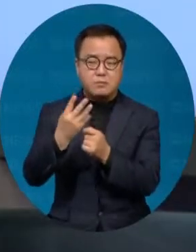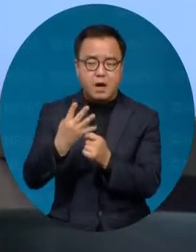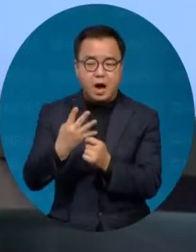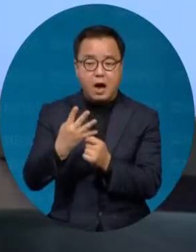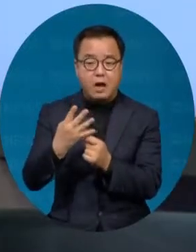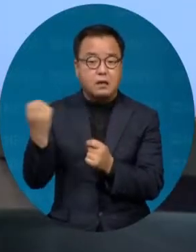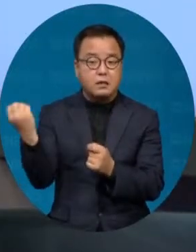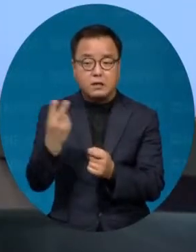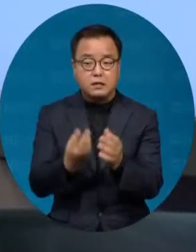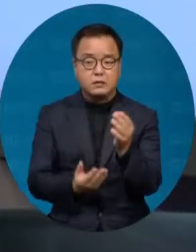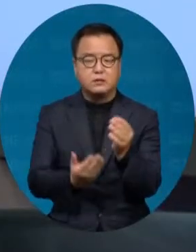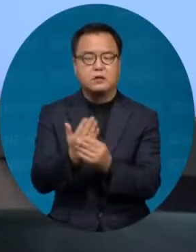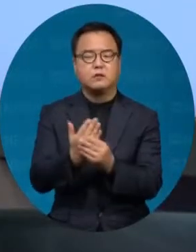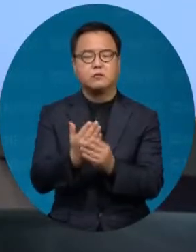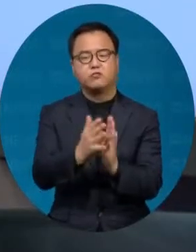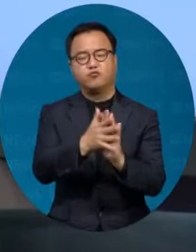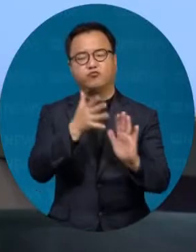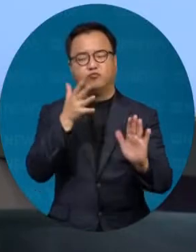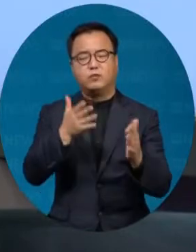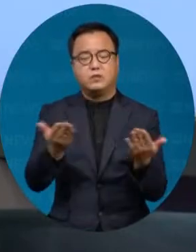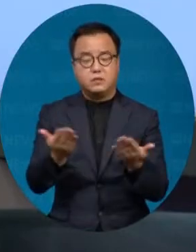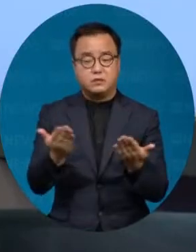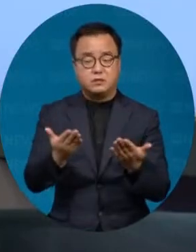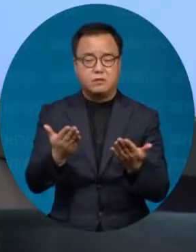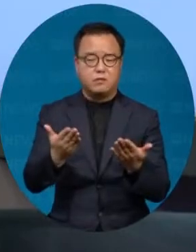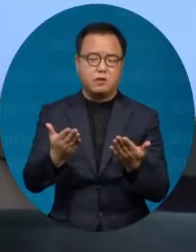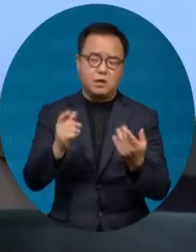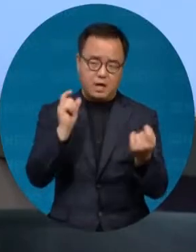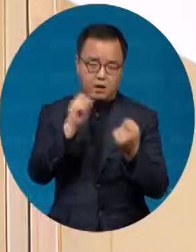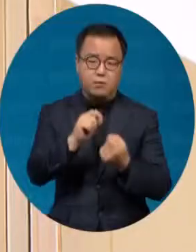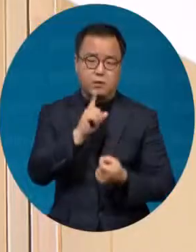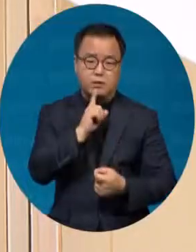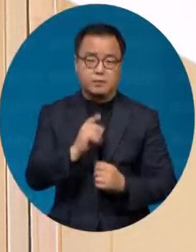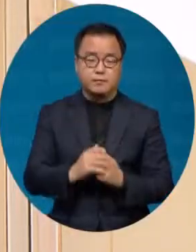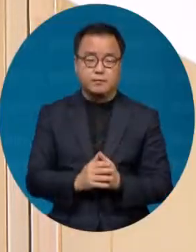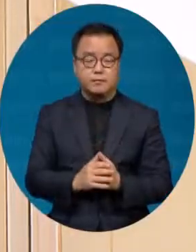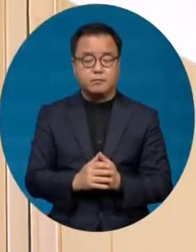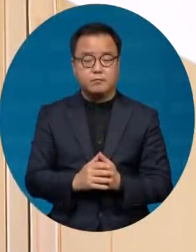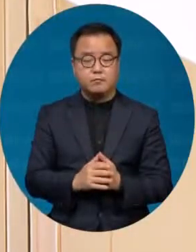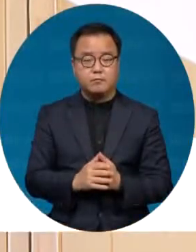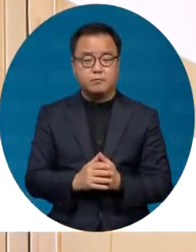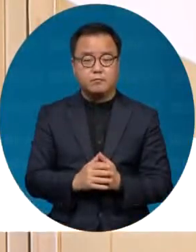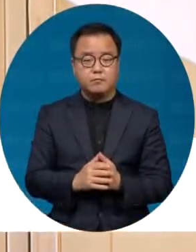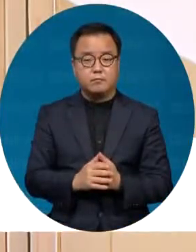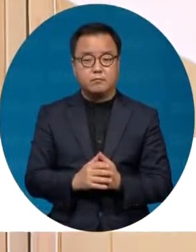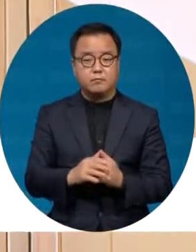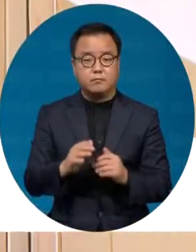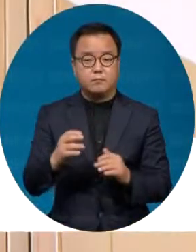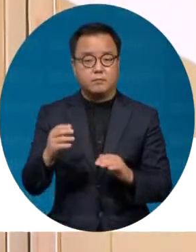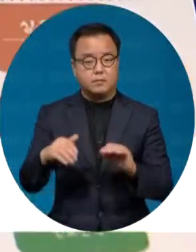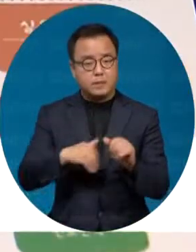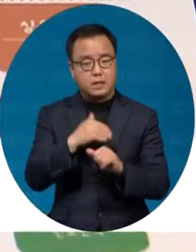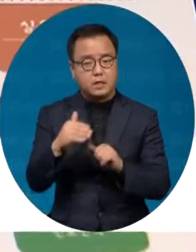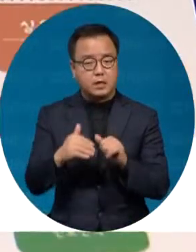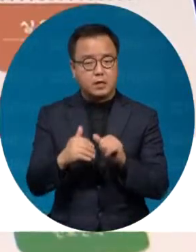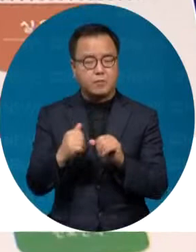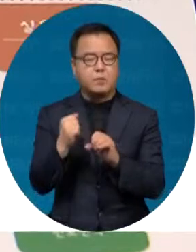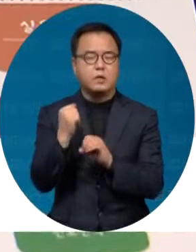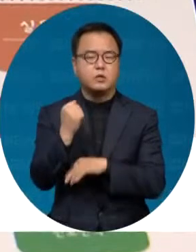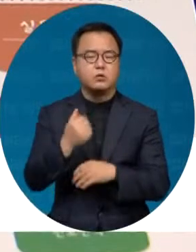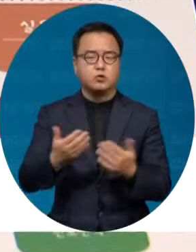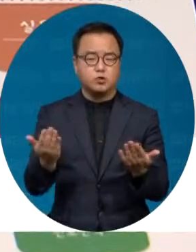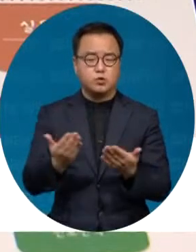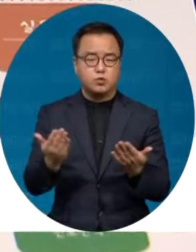생기는 건 시간문제다 이렇게 지적하고 있습니다 또 다른 인프라가 소개 있는 학교와